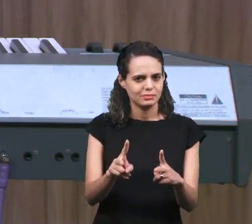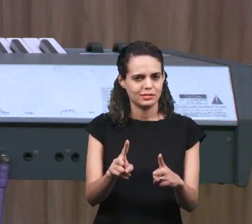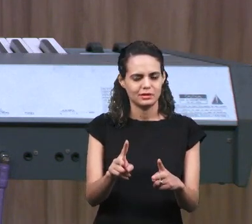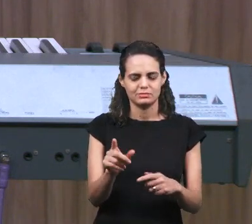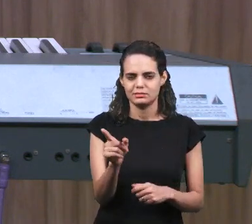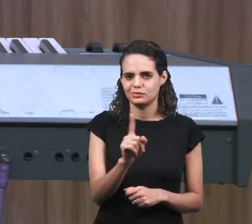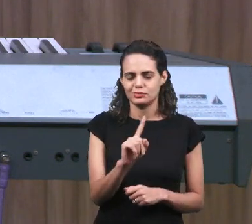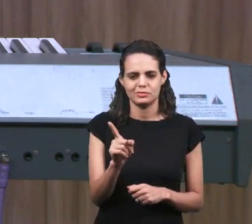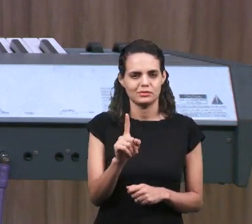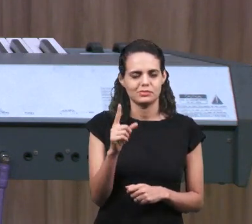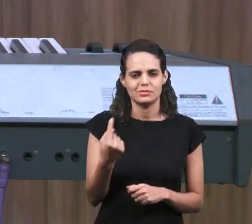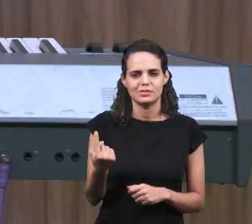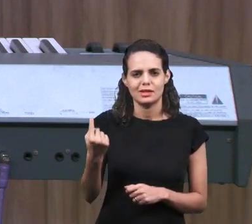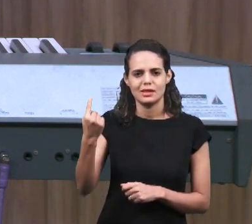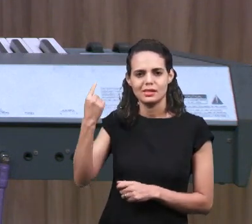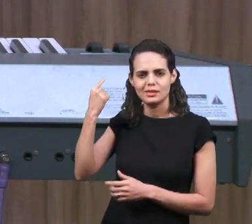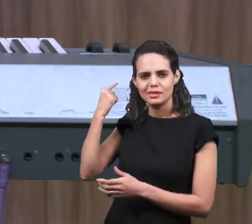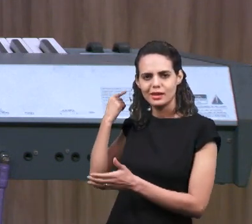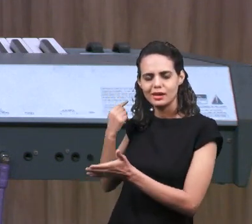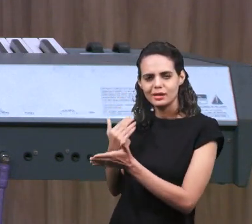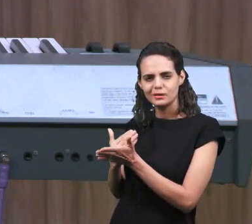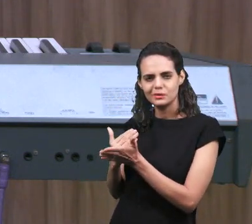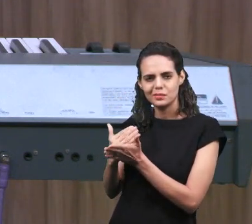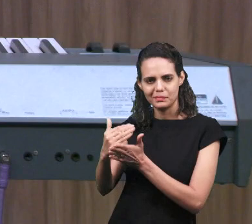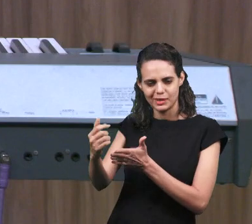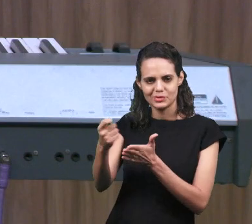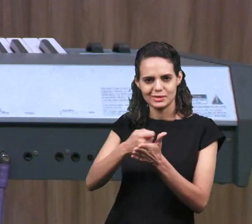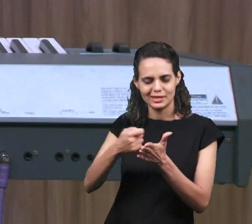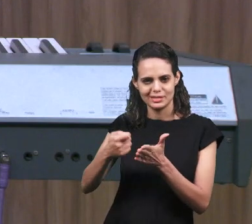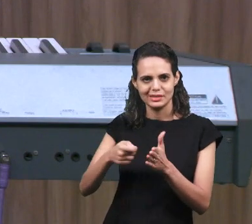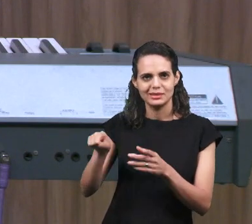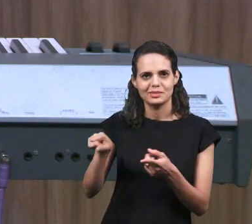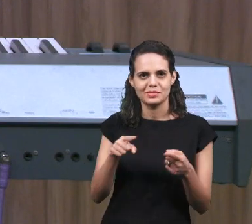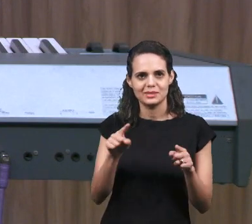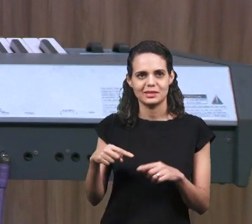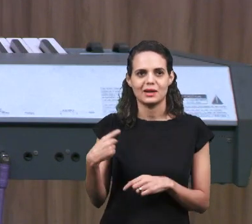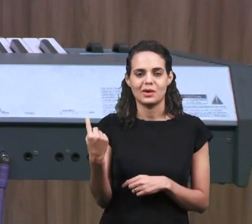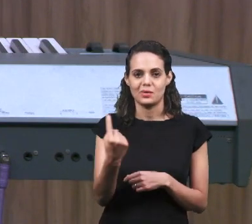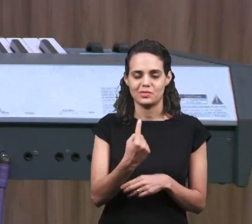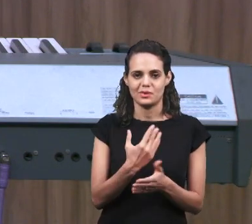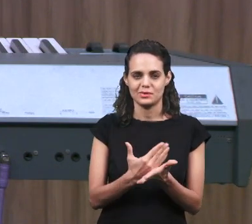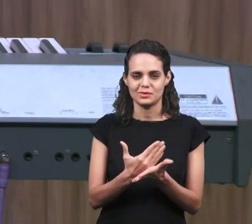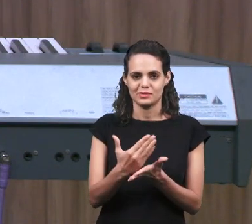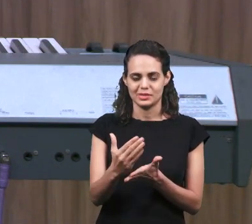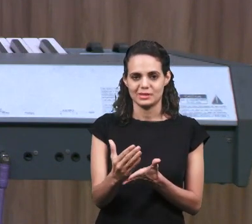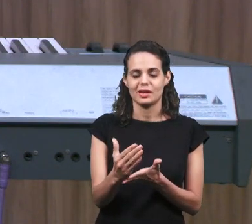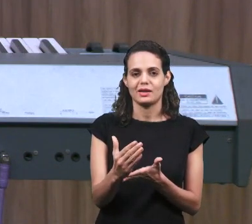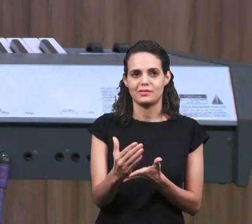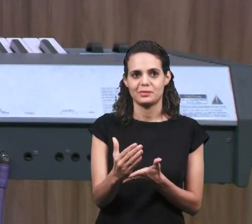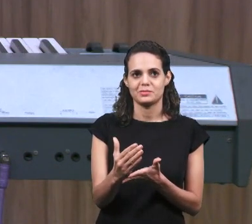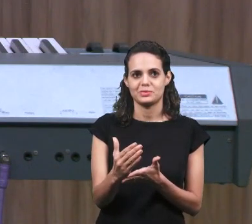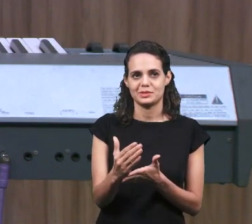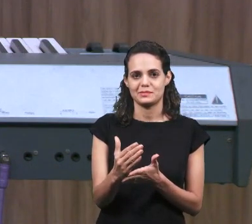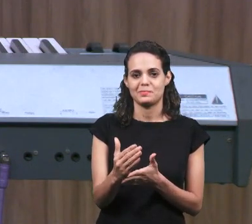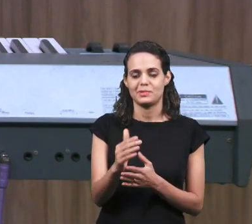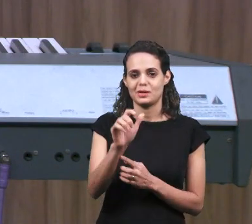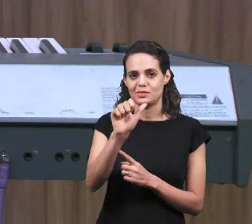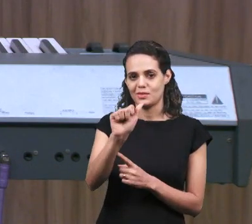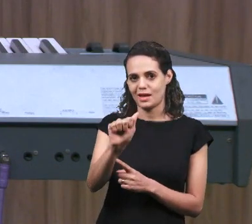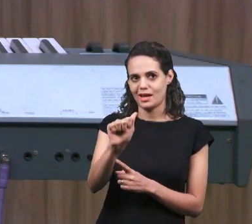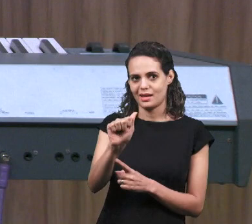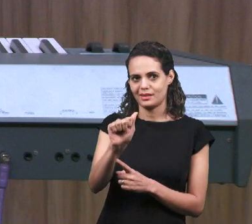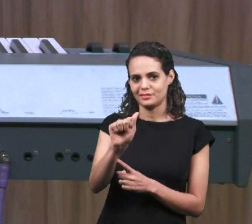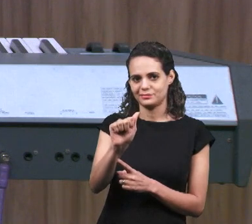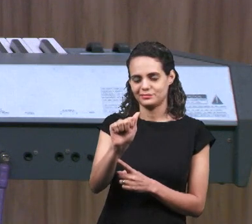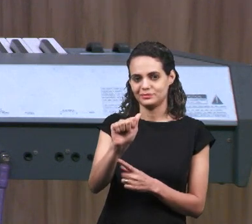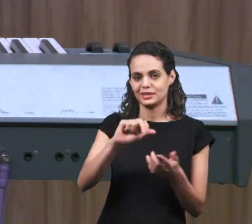début, dans l'écriture musicale, on commençait par le la. Et donc, la cifre universelle